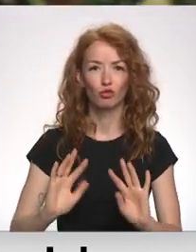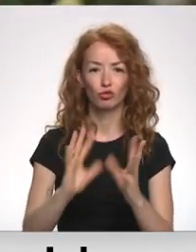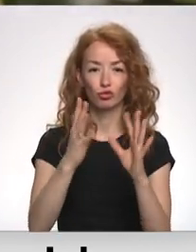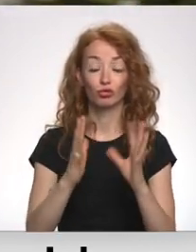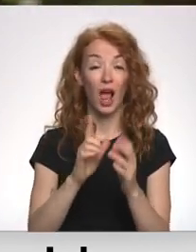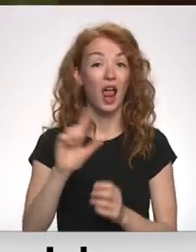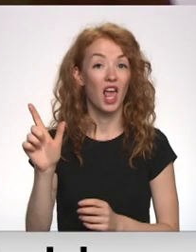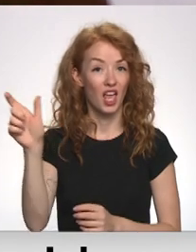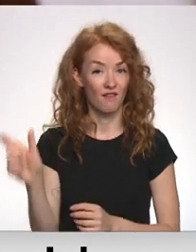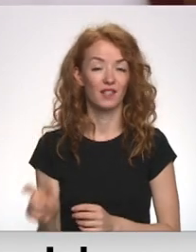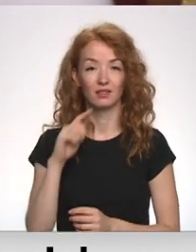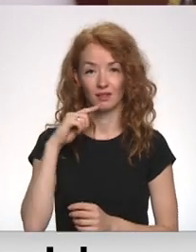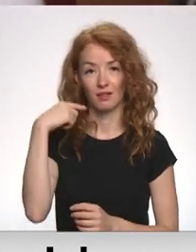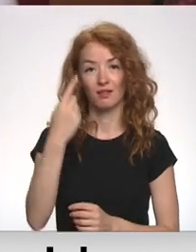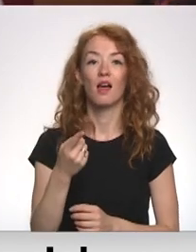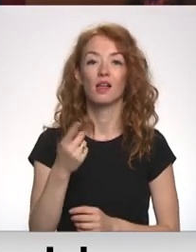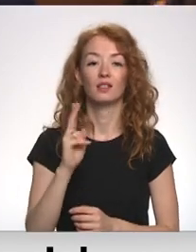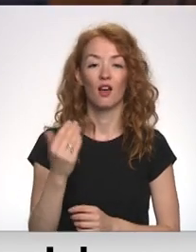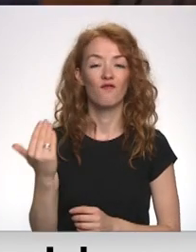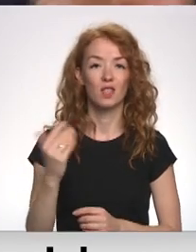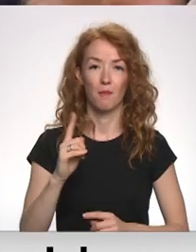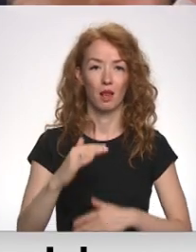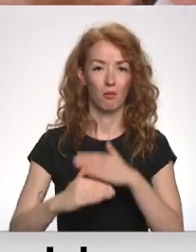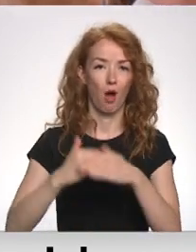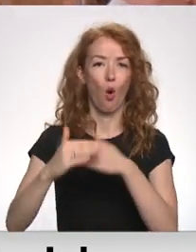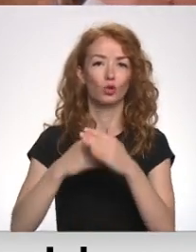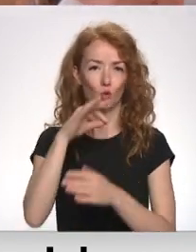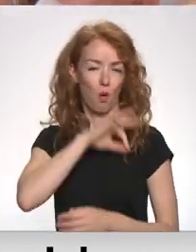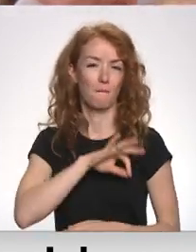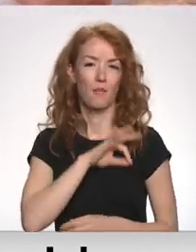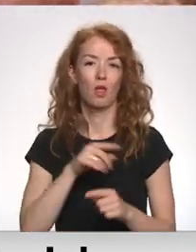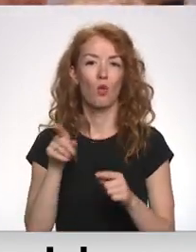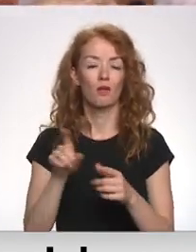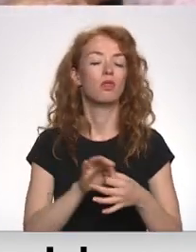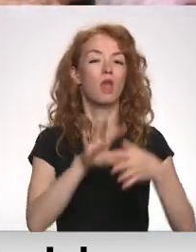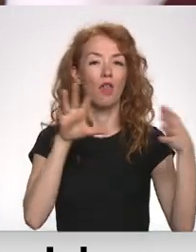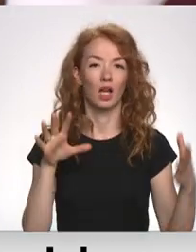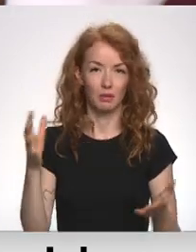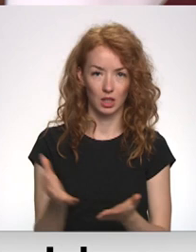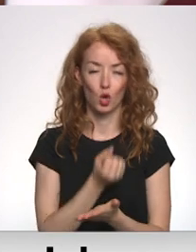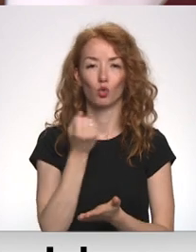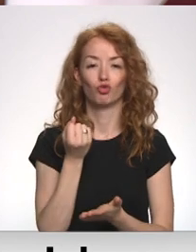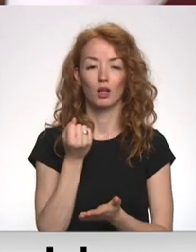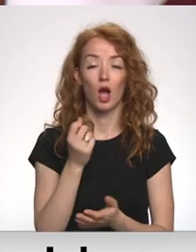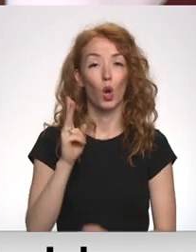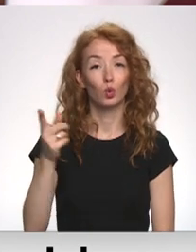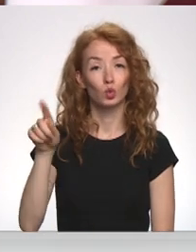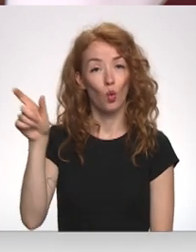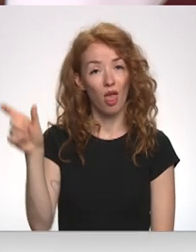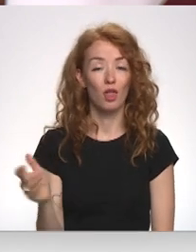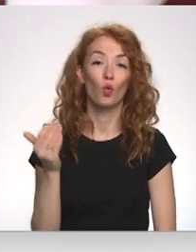valsts prezidents pieminēja Skujenieka paaudzes nopelnus ceļā uz neatkarību atmodas laikā. Knuts Skujenieks un